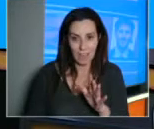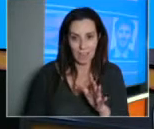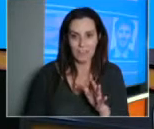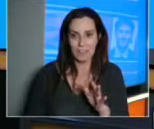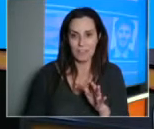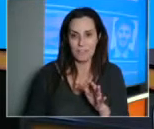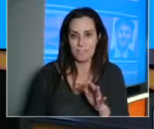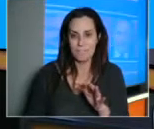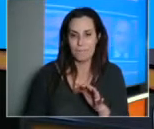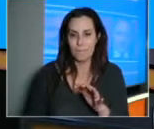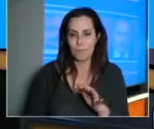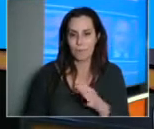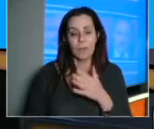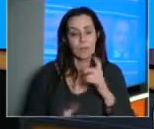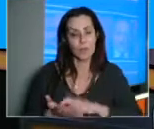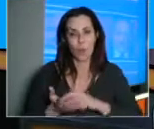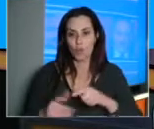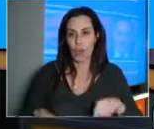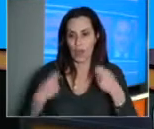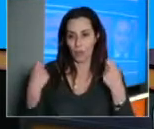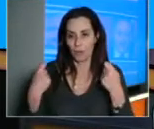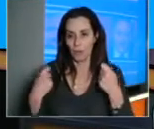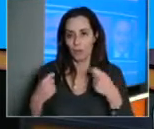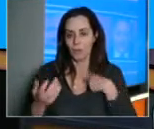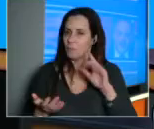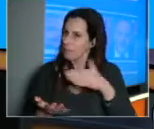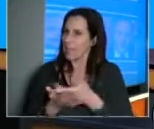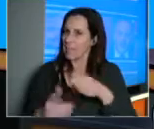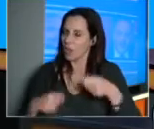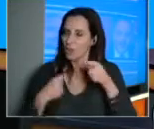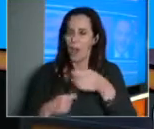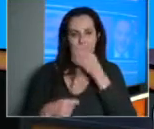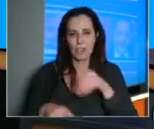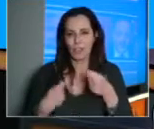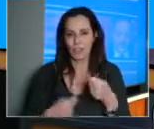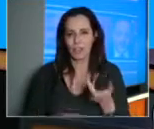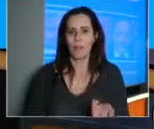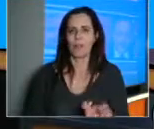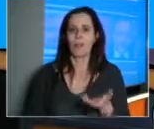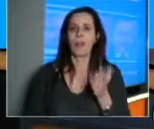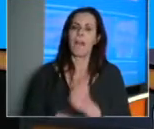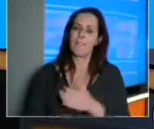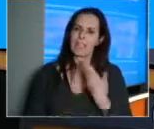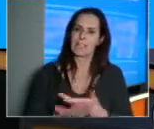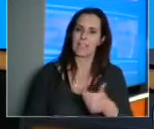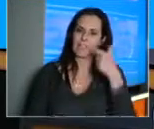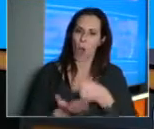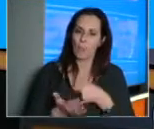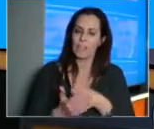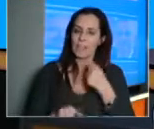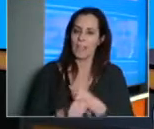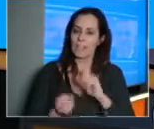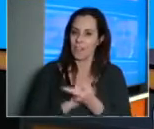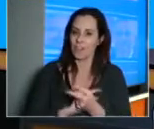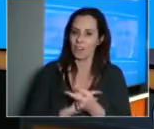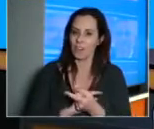ש... תלחם על תיק החינוך, למרות שביקשתי את זה, מושי, קח לו, אני אציע את זה גם לך. קח את תיק החינוך. הנה, דבר פוליטיקאית. יאללה, בוא נתקדם עם רגע, תעשה